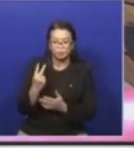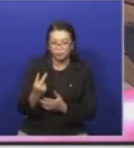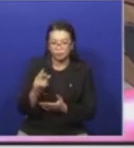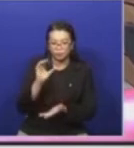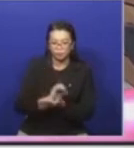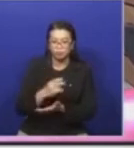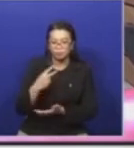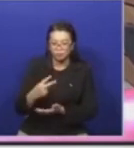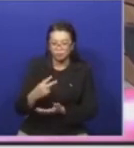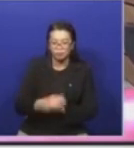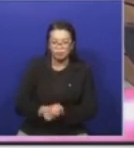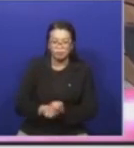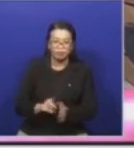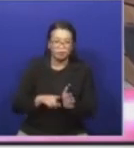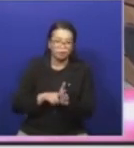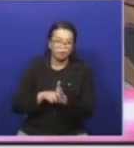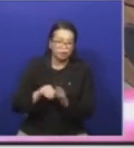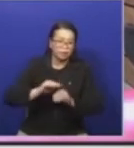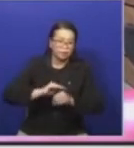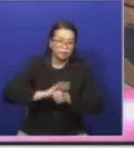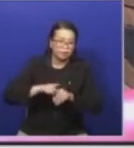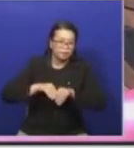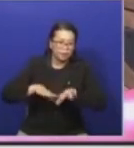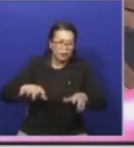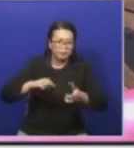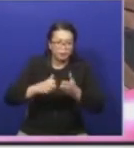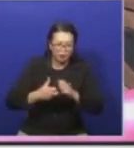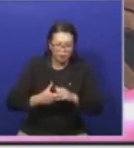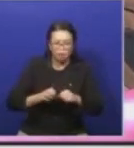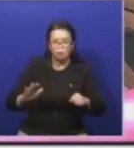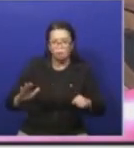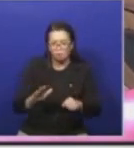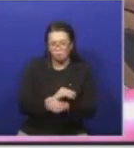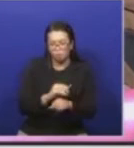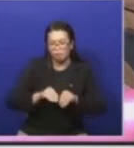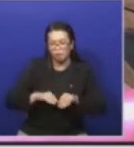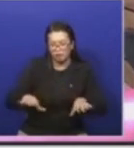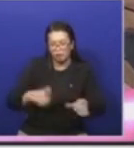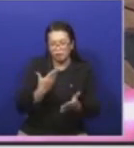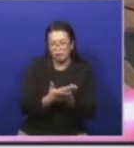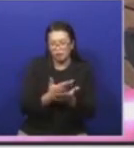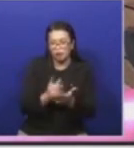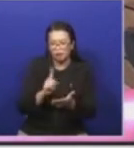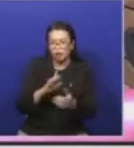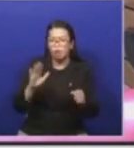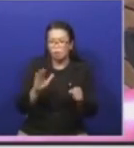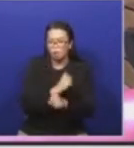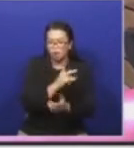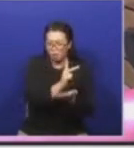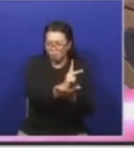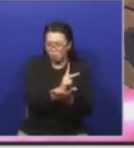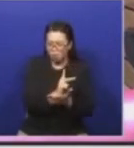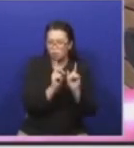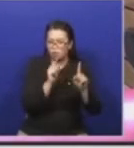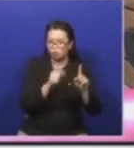ปัญหาเรื่องโควิดมันครอบคลุมหมดแล้วด้วยเงินกู้ครับด้วย 1.9